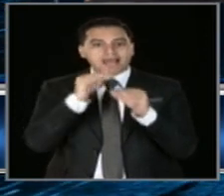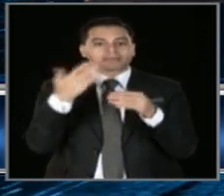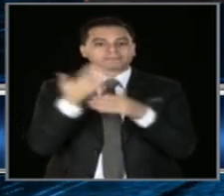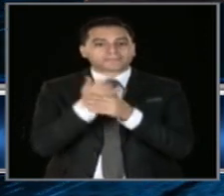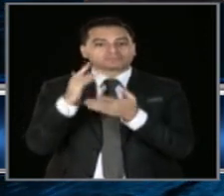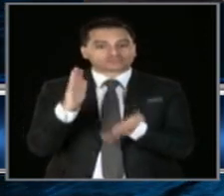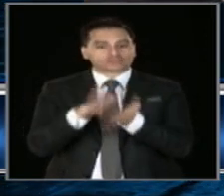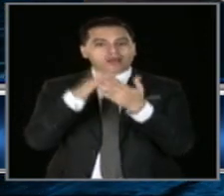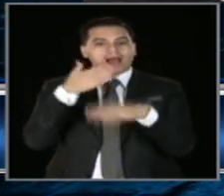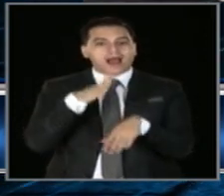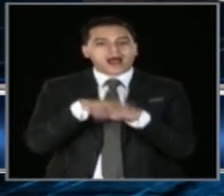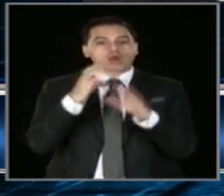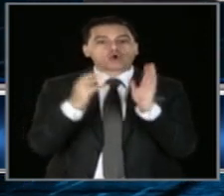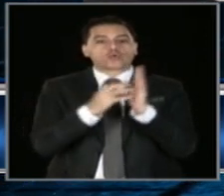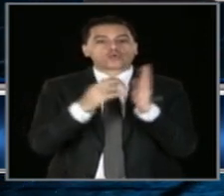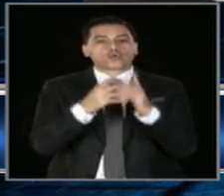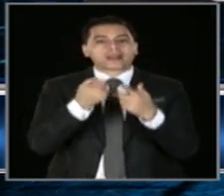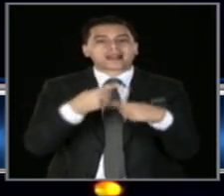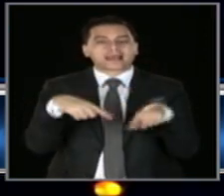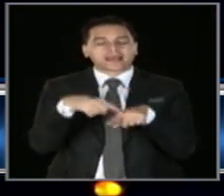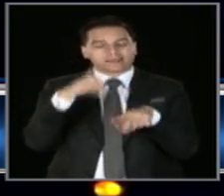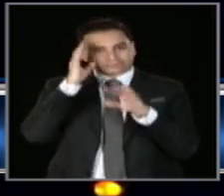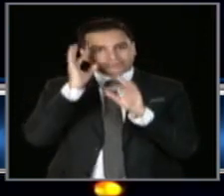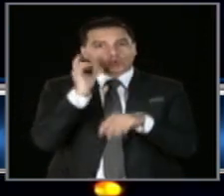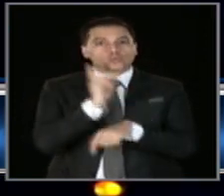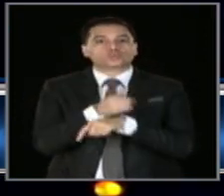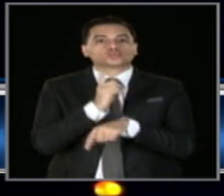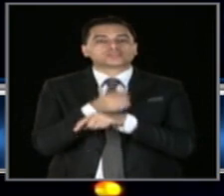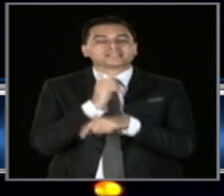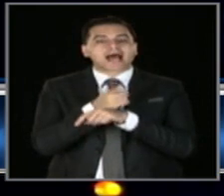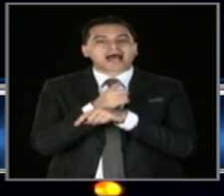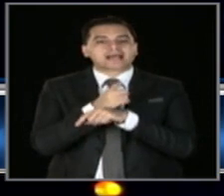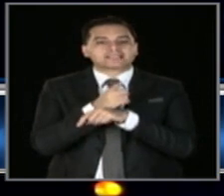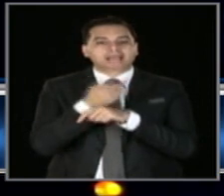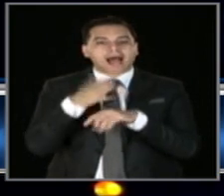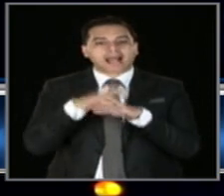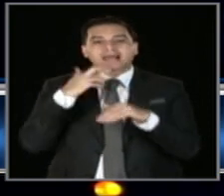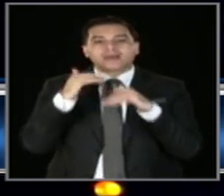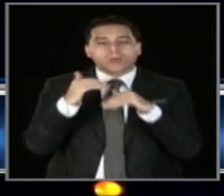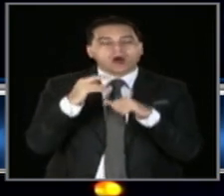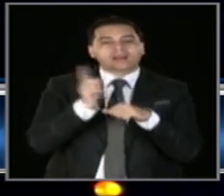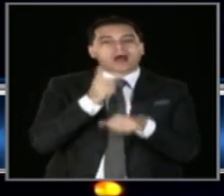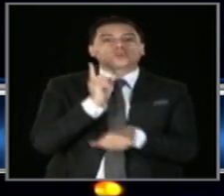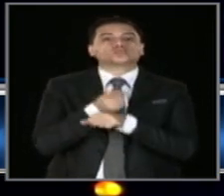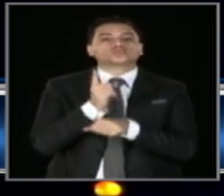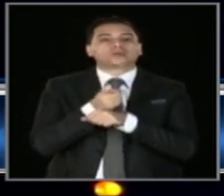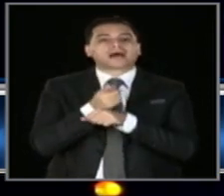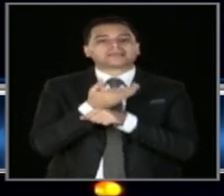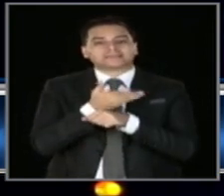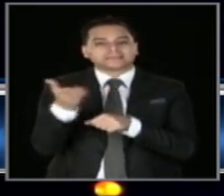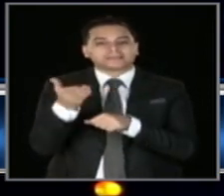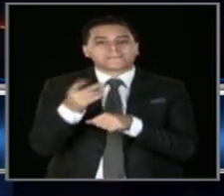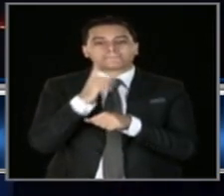يعني هذه الكليات ستحتاج إلى أساتذة، مش بس للكليات بتاع ذوي الإعاقة، ولكن الأساتذة موجودين.